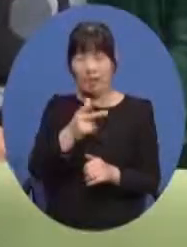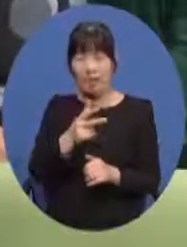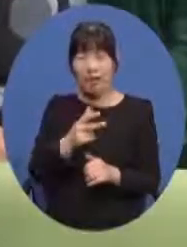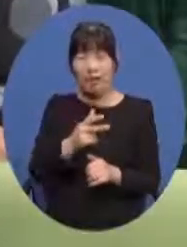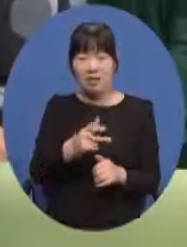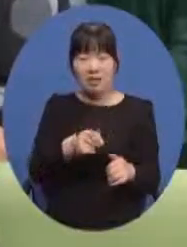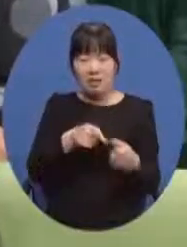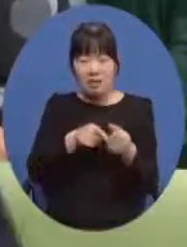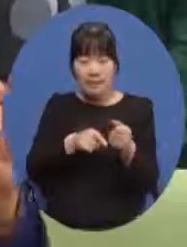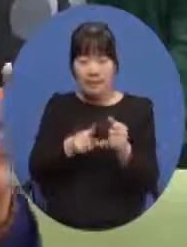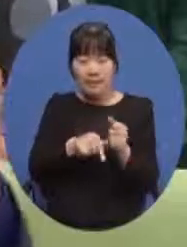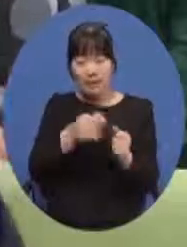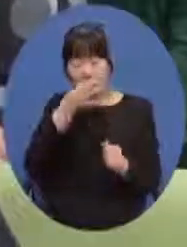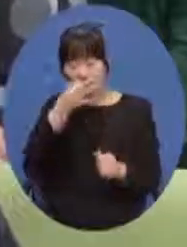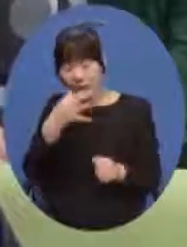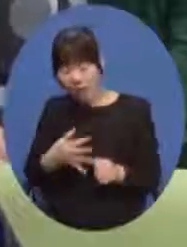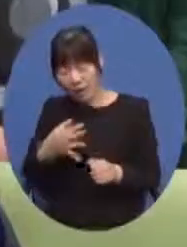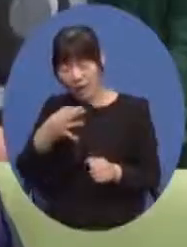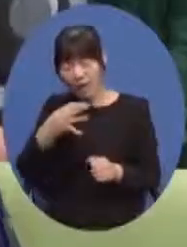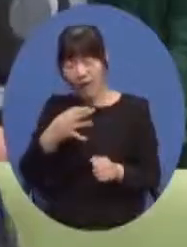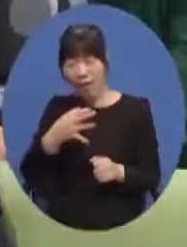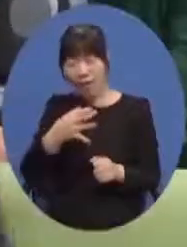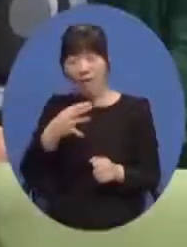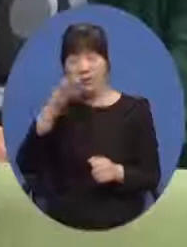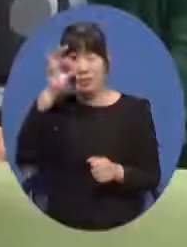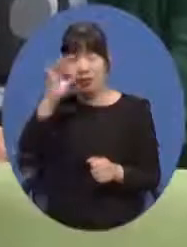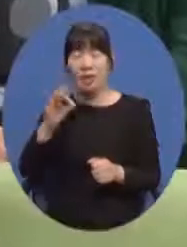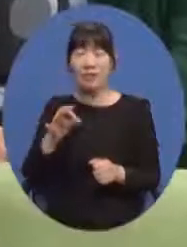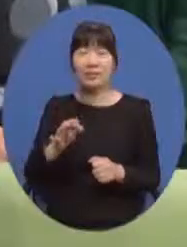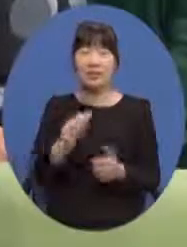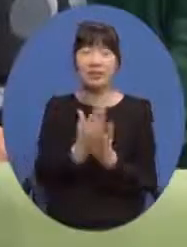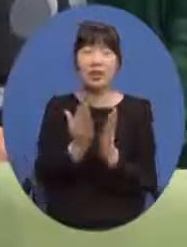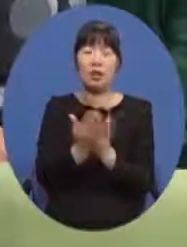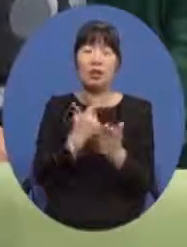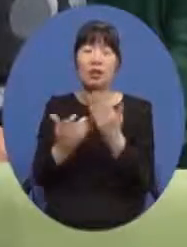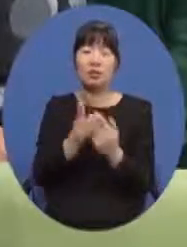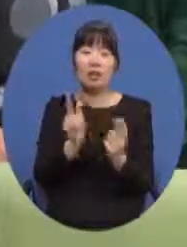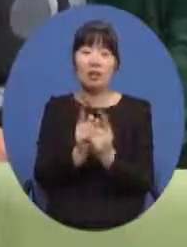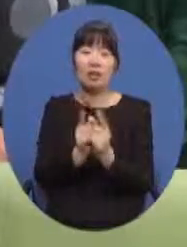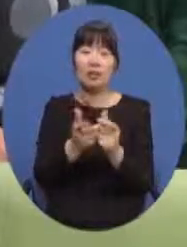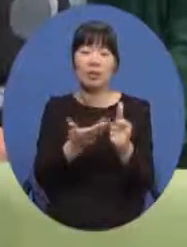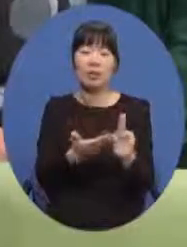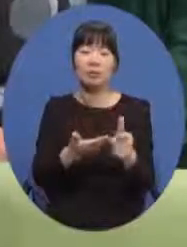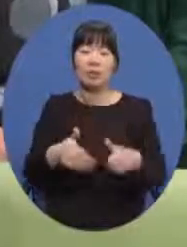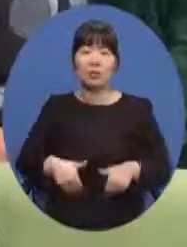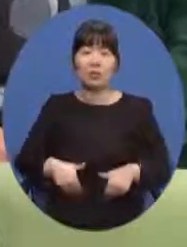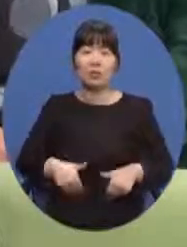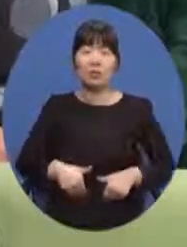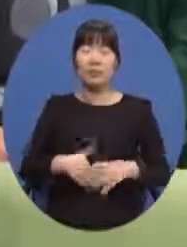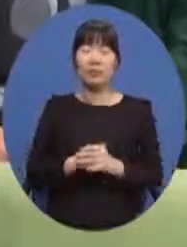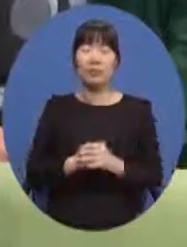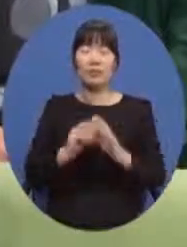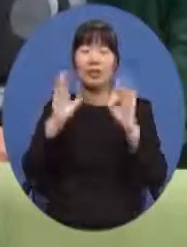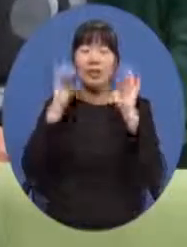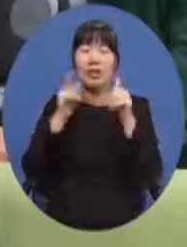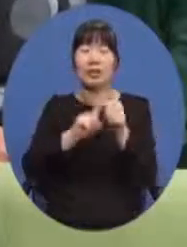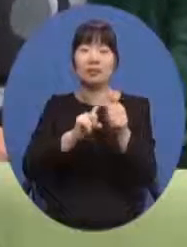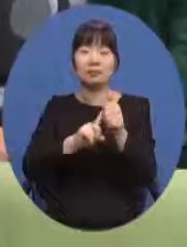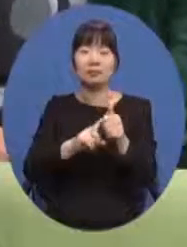것도 한번 봐야 되고, 예를 들면 굉장히 다양한 경험을 시켜줘야 되겠다. 그렇게 함으로써